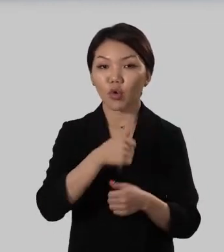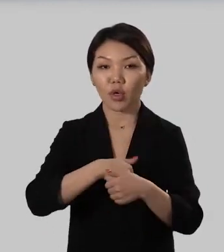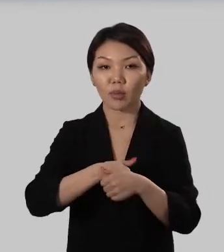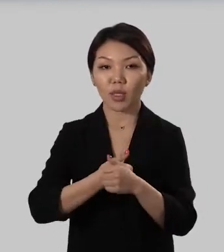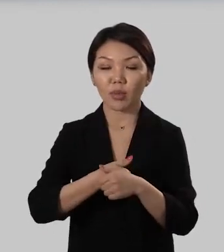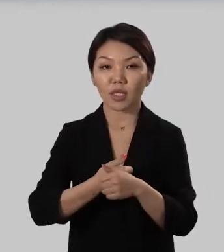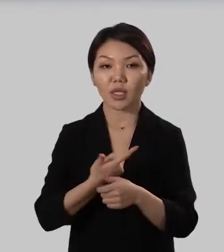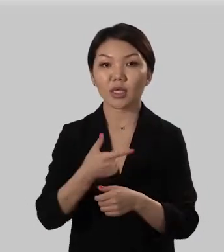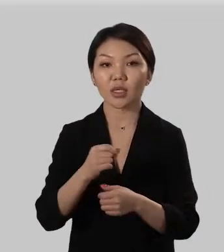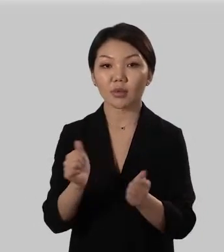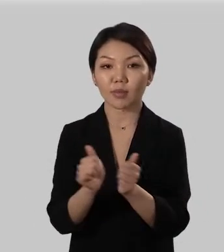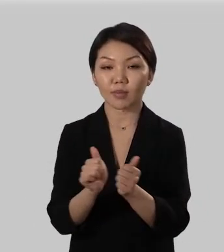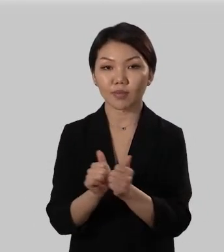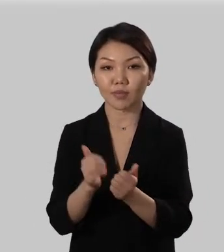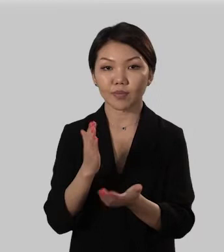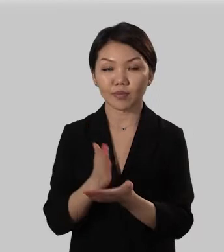интернете